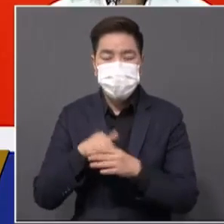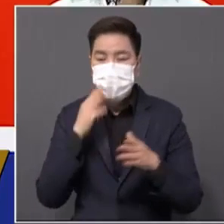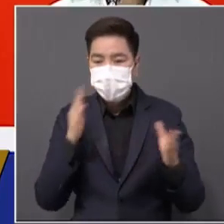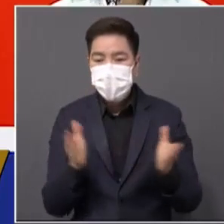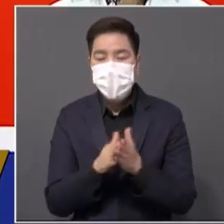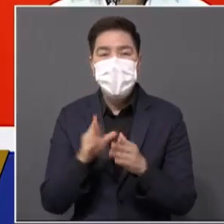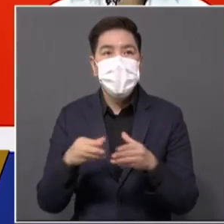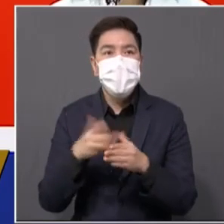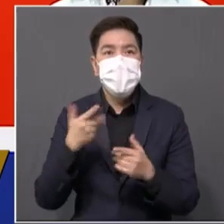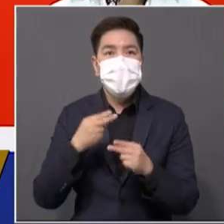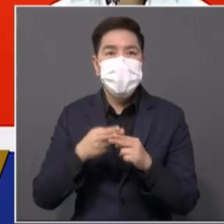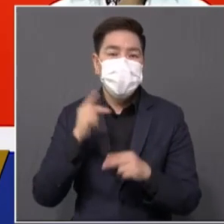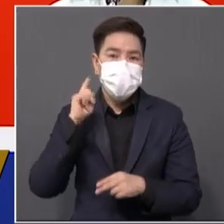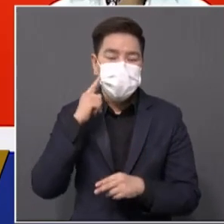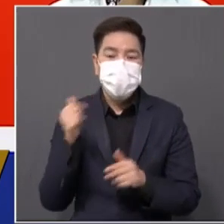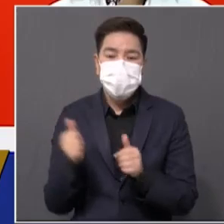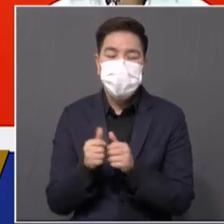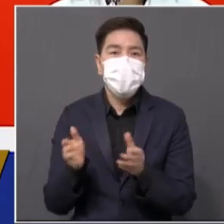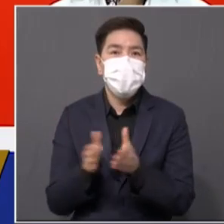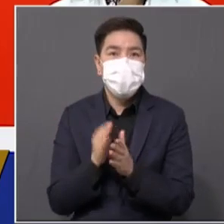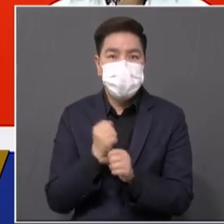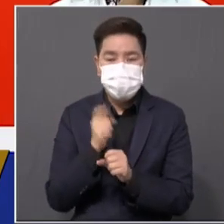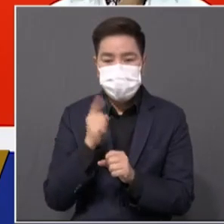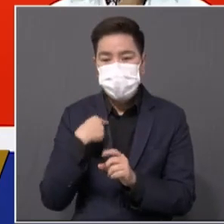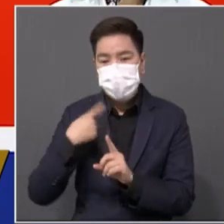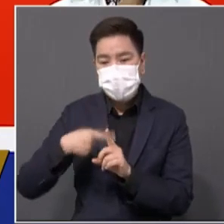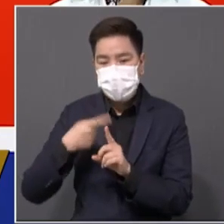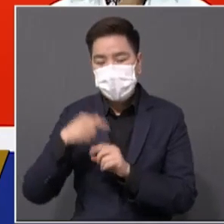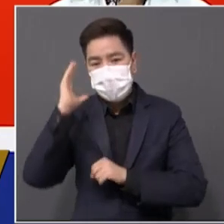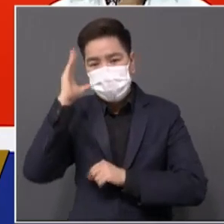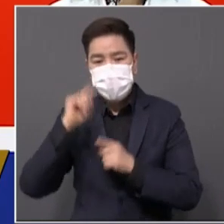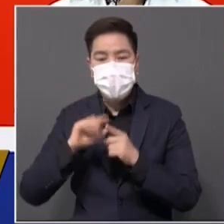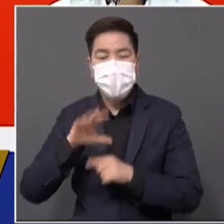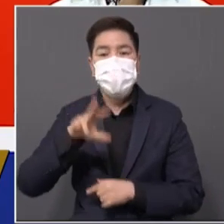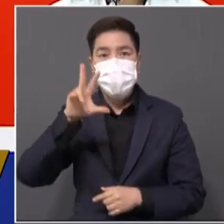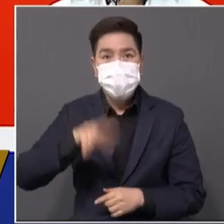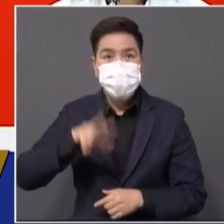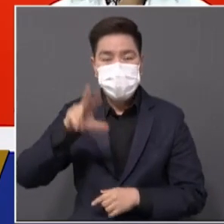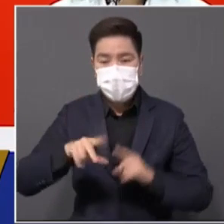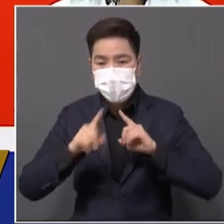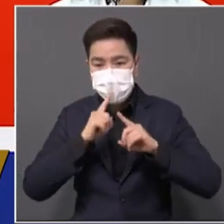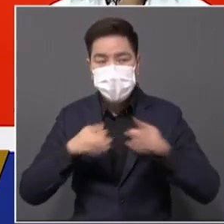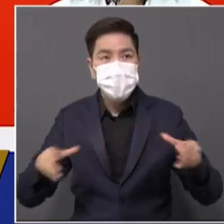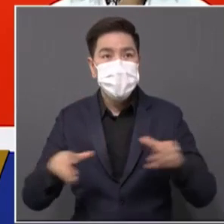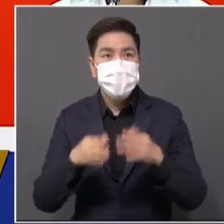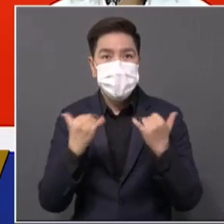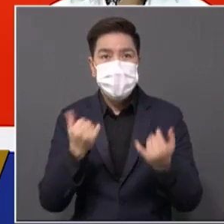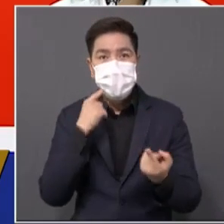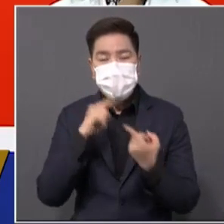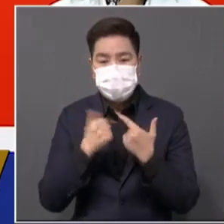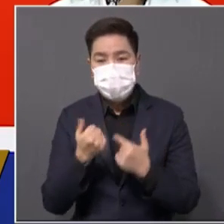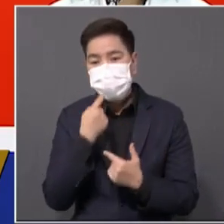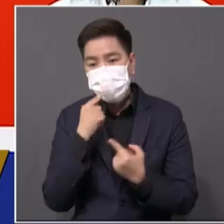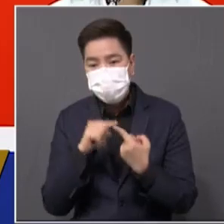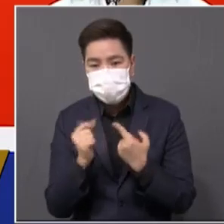ด้วยแล้วก็มีคุณลินทิพย์วัชรโรจน์ซึ่งเป็นรักษาการโฆษกพรรคเพื่อไทยร่วมพูดคุยในครั้งนี้ล่ะค่ะคุณ